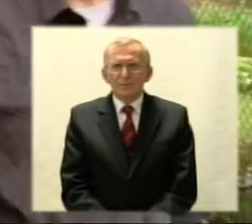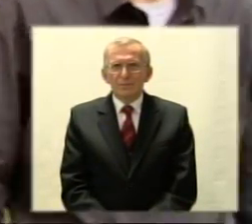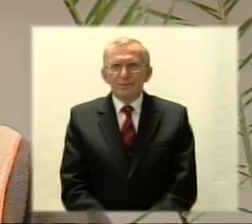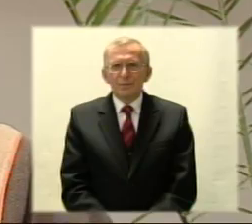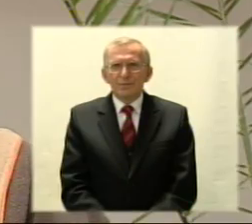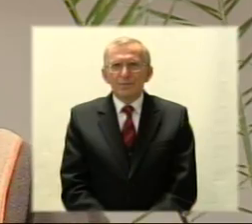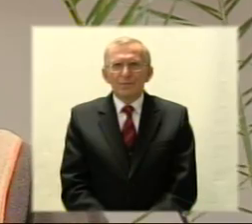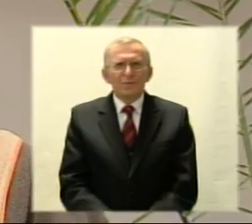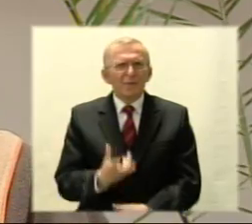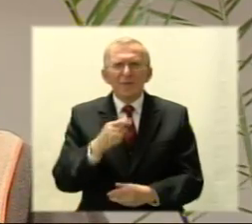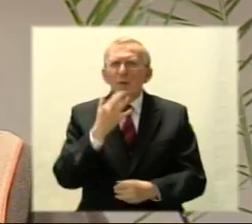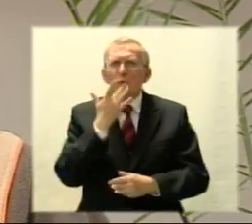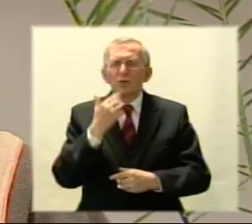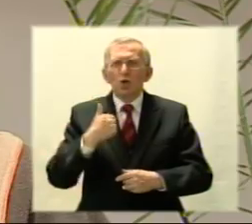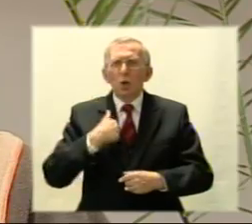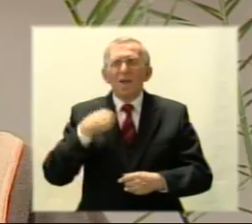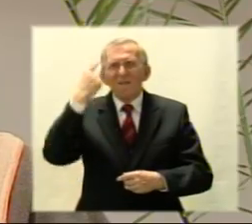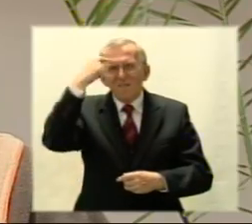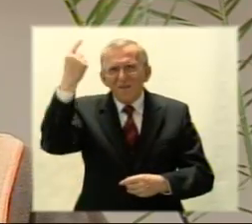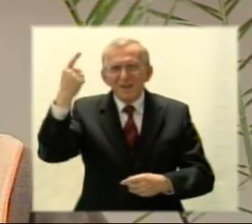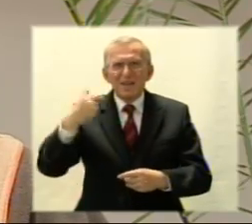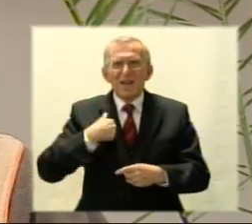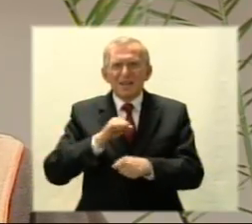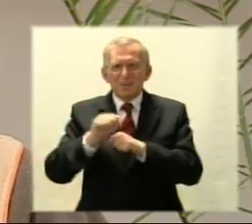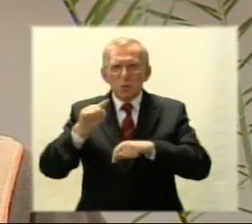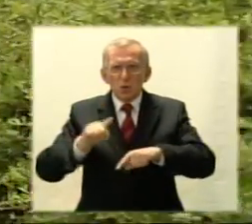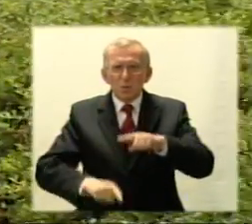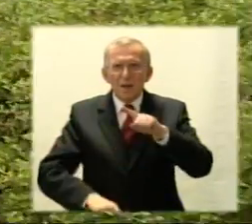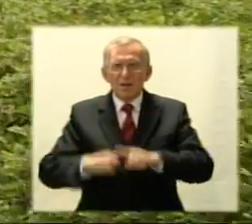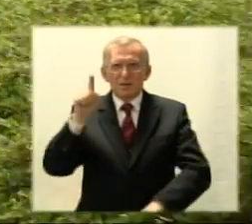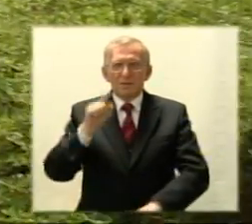dziecko Nie mówcie do mnie wariat Ja jestem